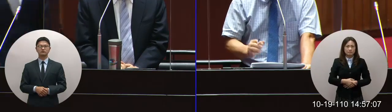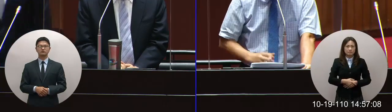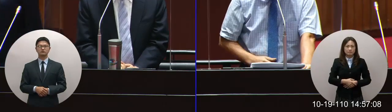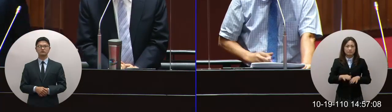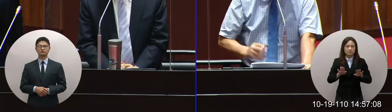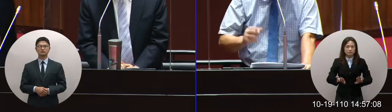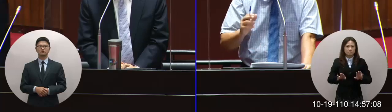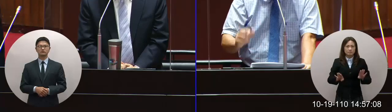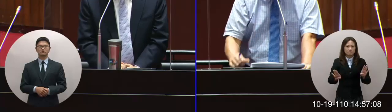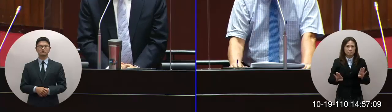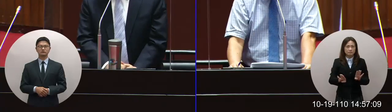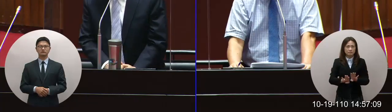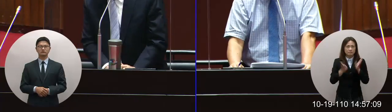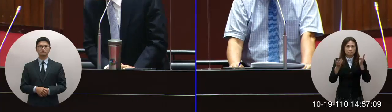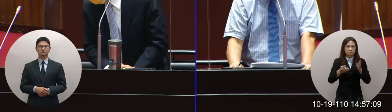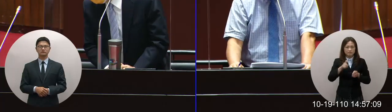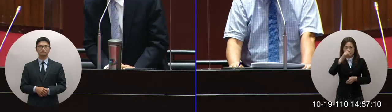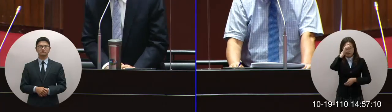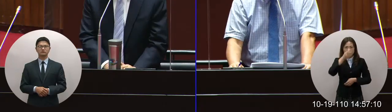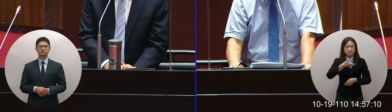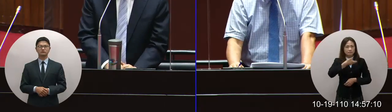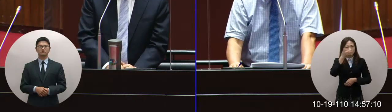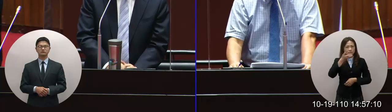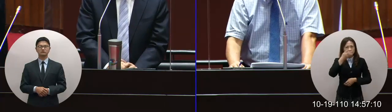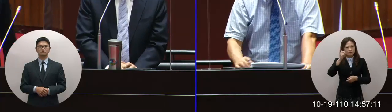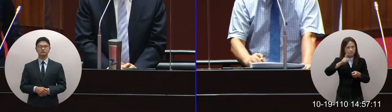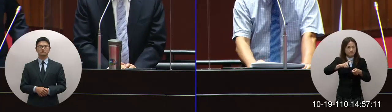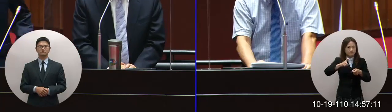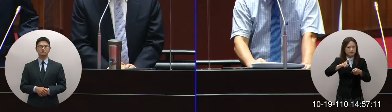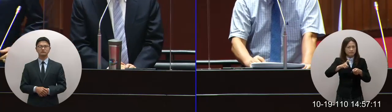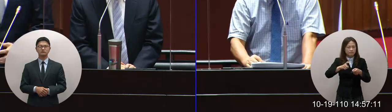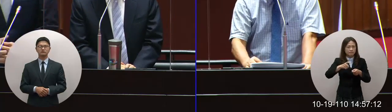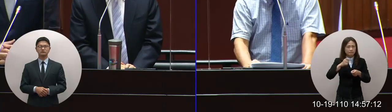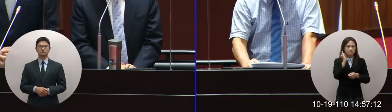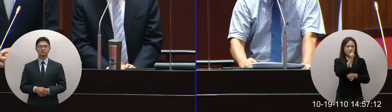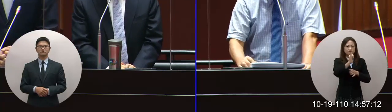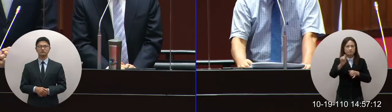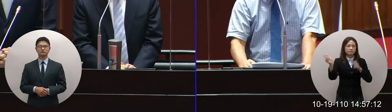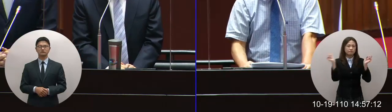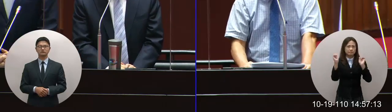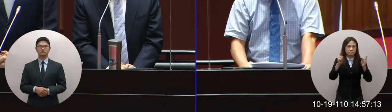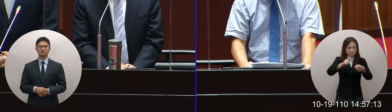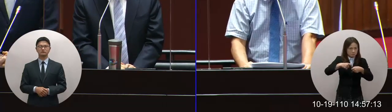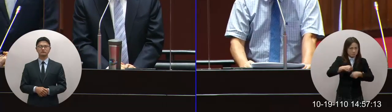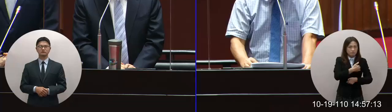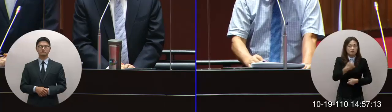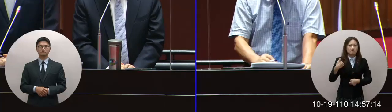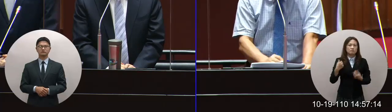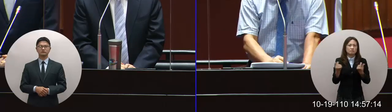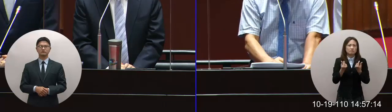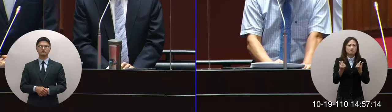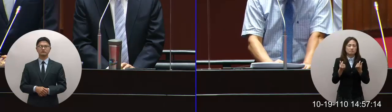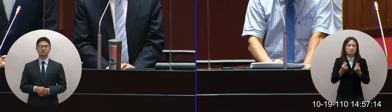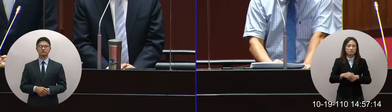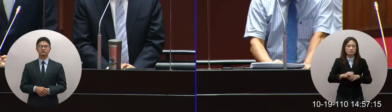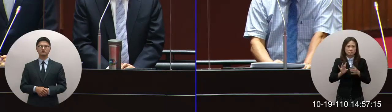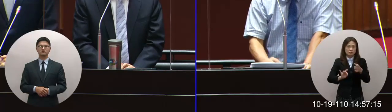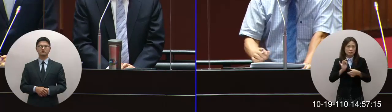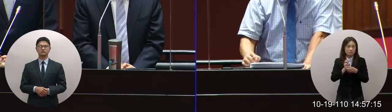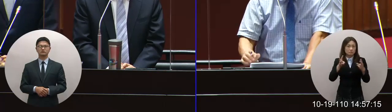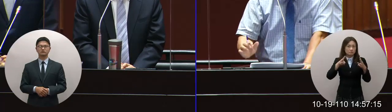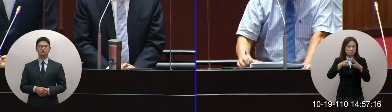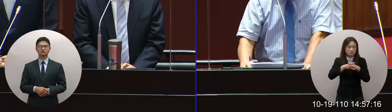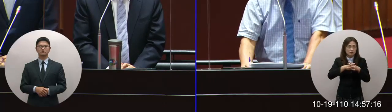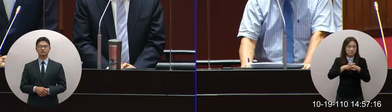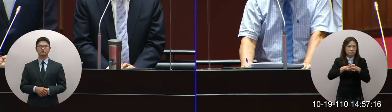抢报复性的观光旅游财、像欧洲、澳洲、雪梨啊、新加坡啊、韩国啊和泰国